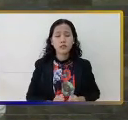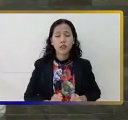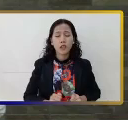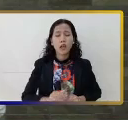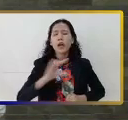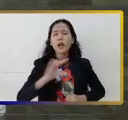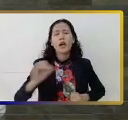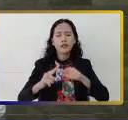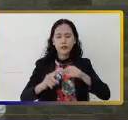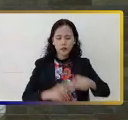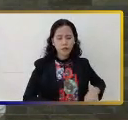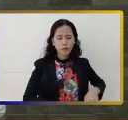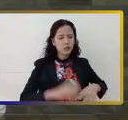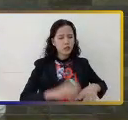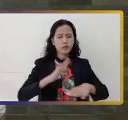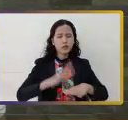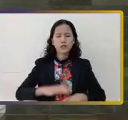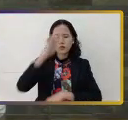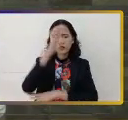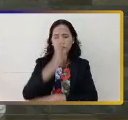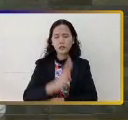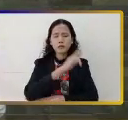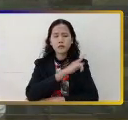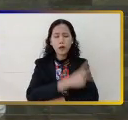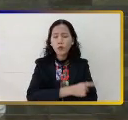mag-rely, Panginoon, sa kapangyarihan ng inyong salita.